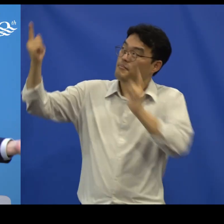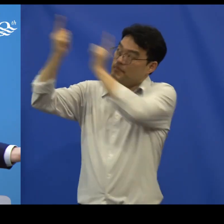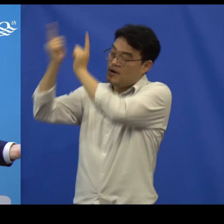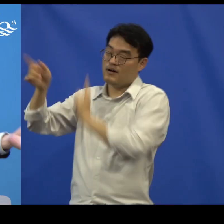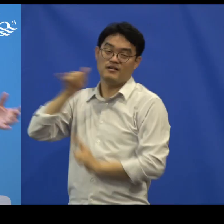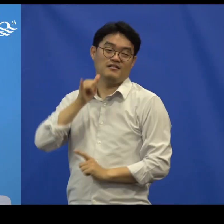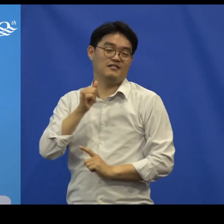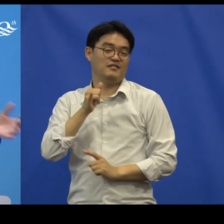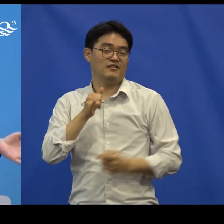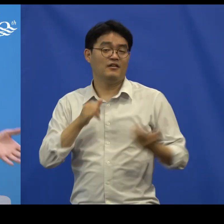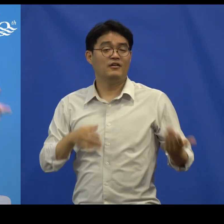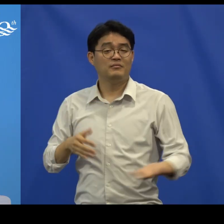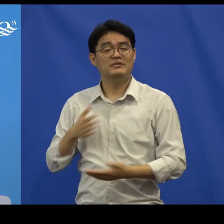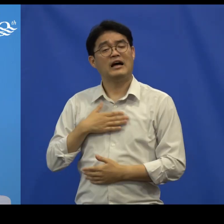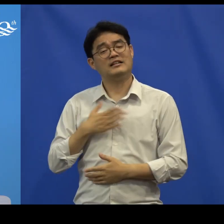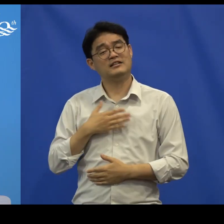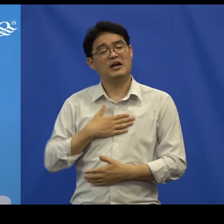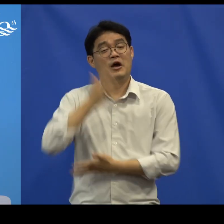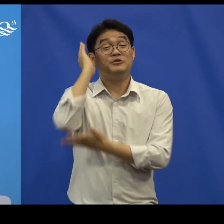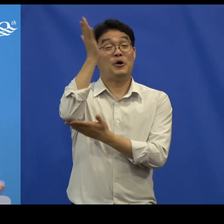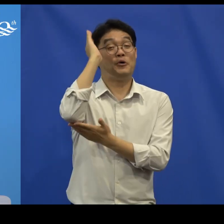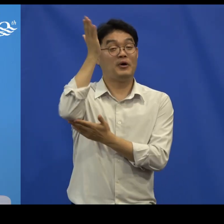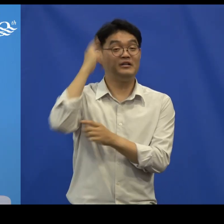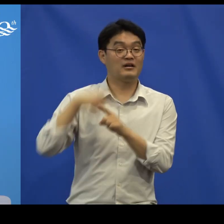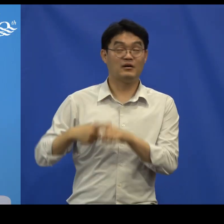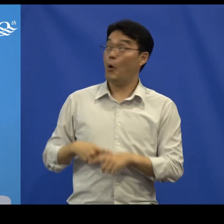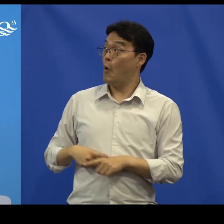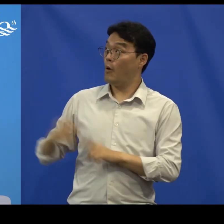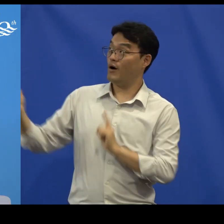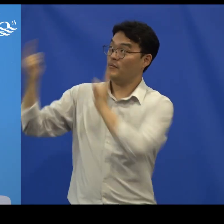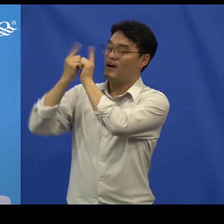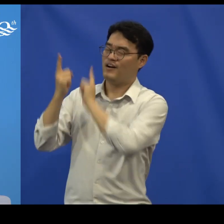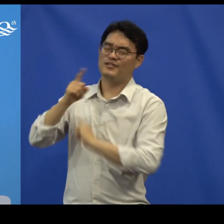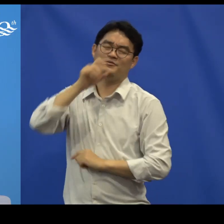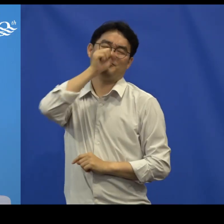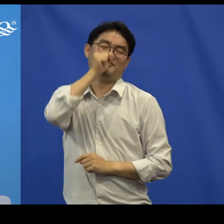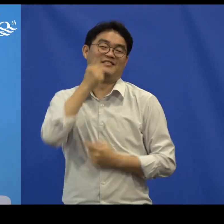같기도 하고, 성도들과 함께 같이 막 맞이하면 좋을 것 같기도 하고,